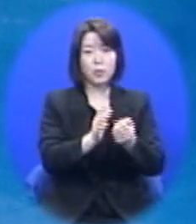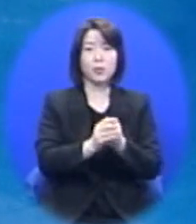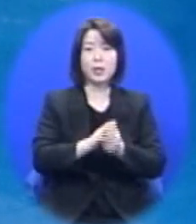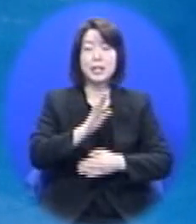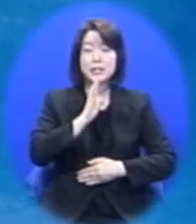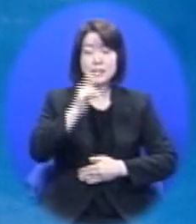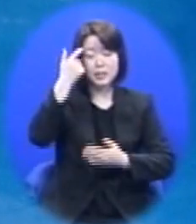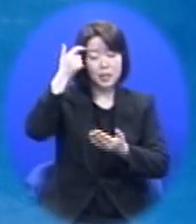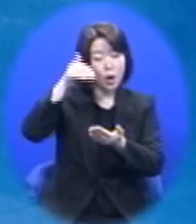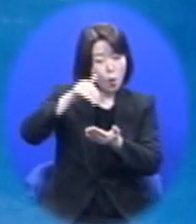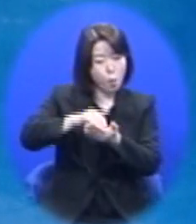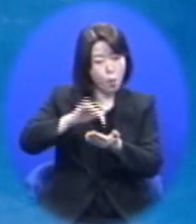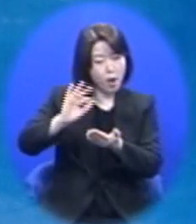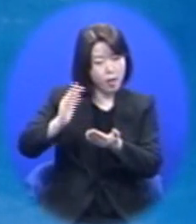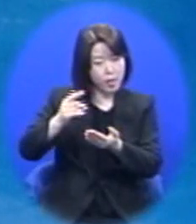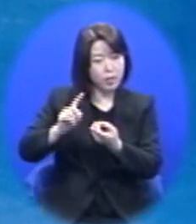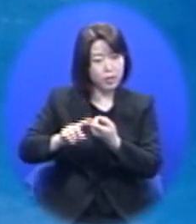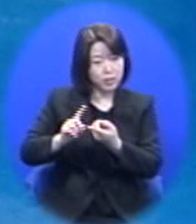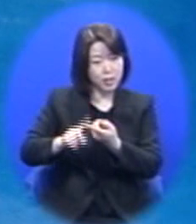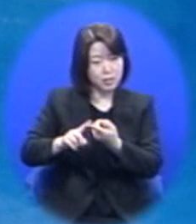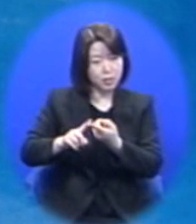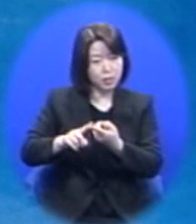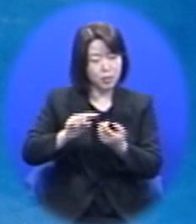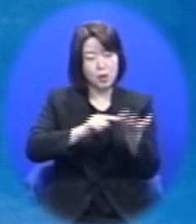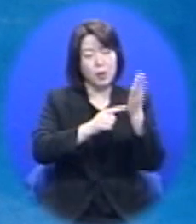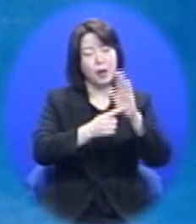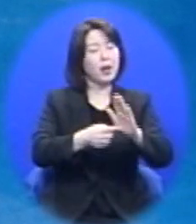진짜 후회해야 될 것들이 안 나와요, 아직도.